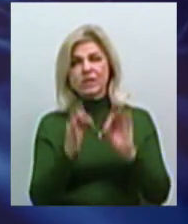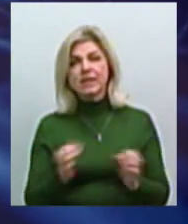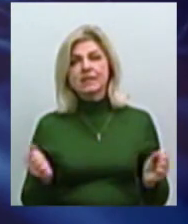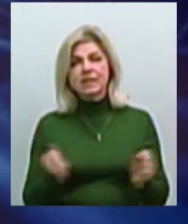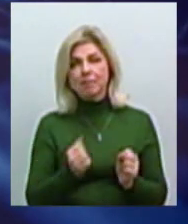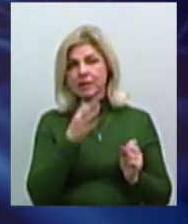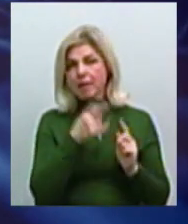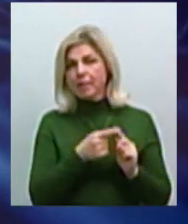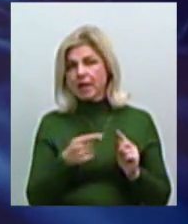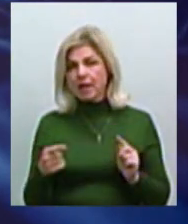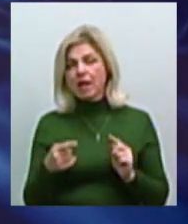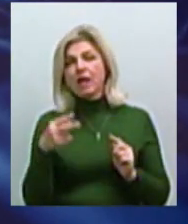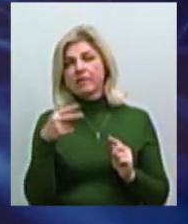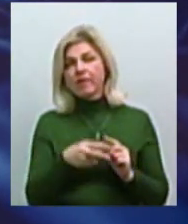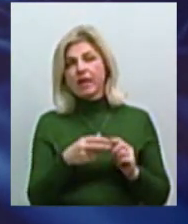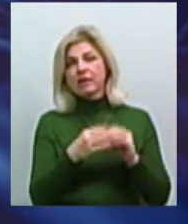період